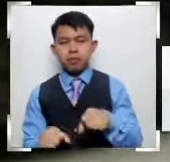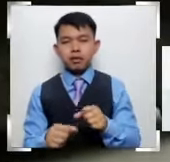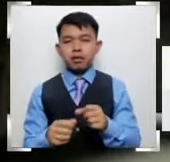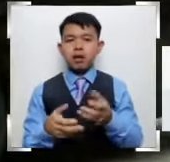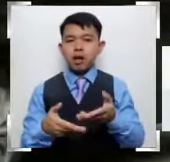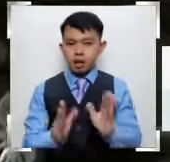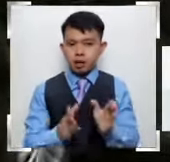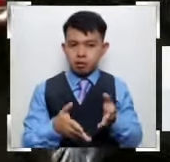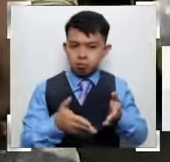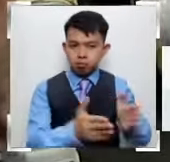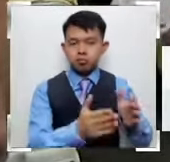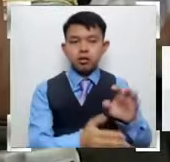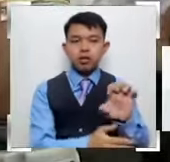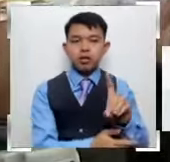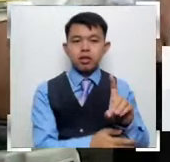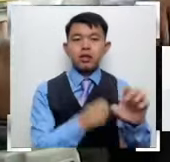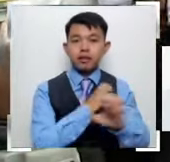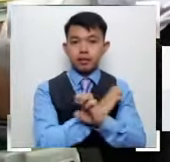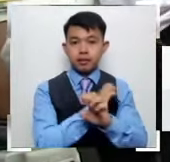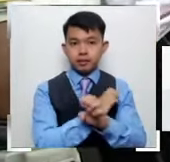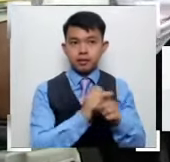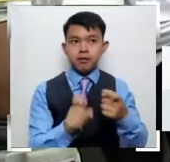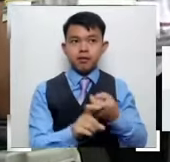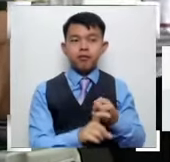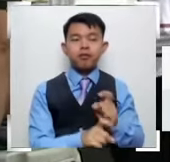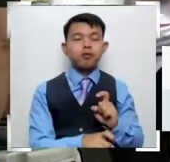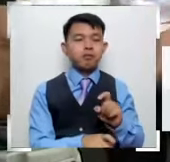hanggang alas 5 ng umaga. Pero hanggang Cubao lang ang mga